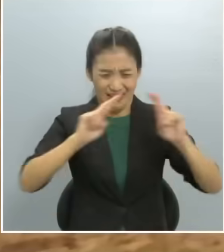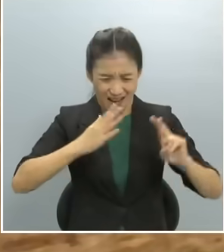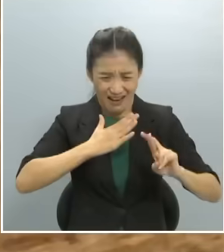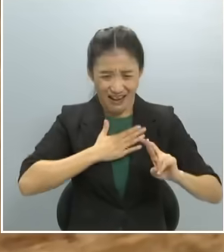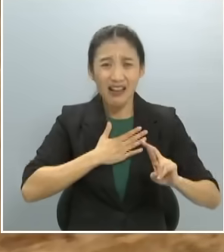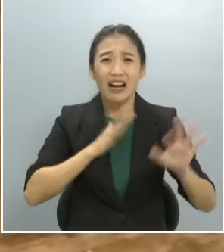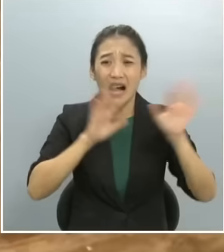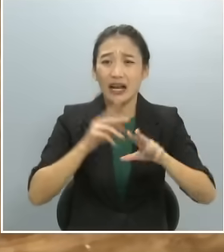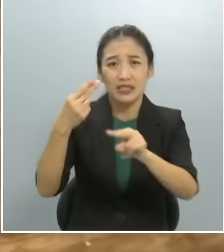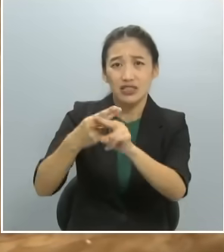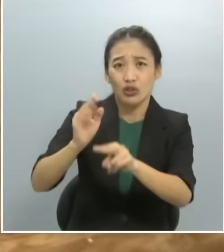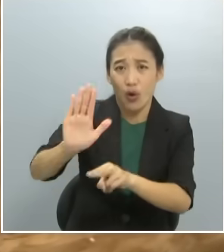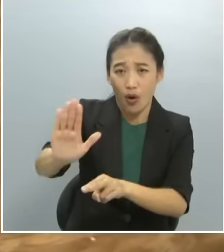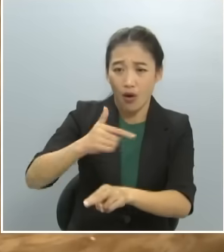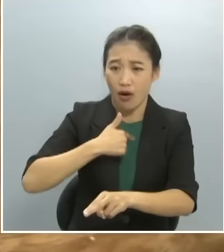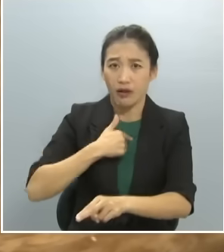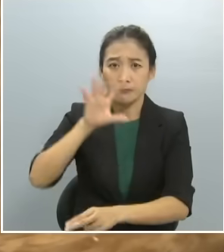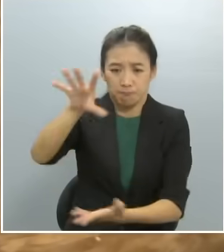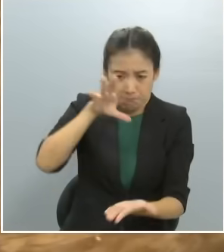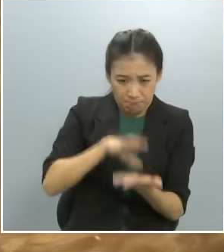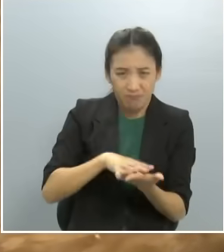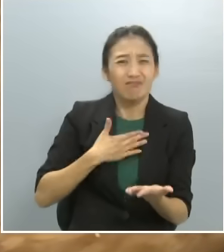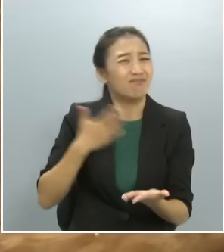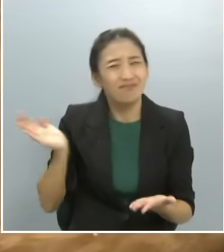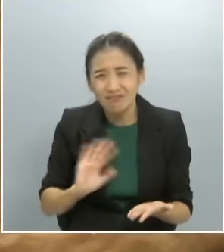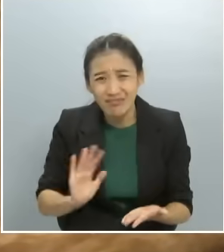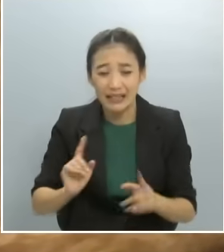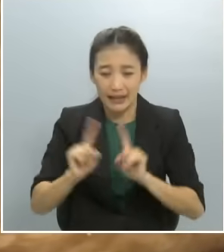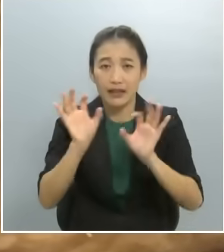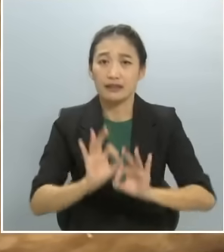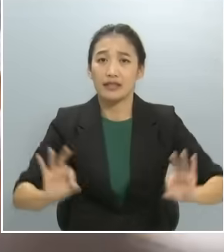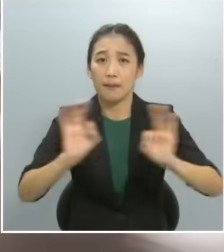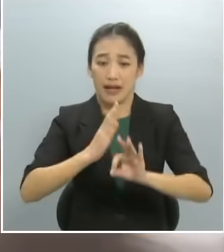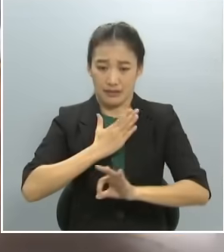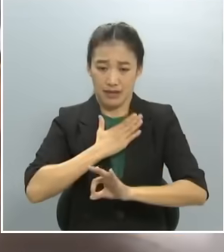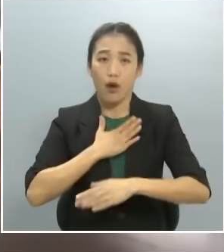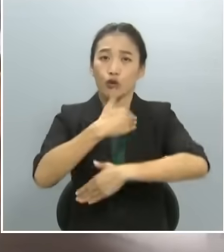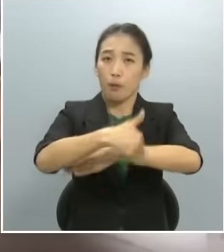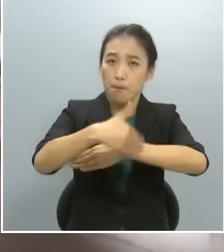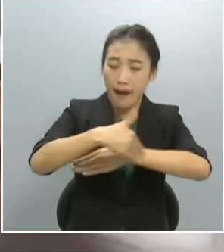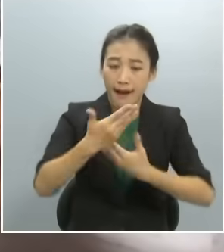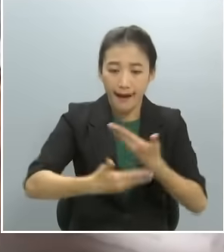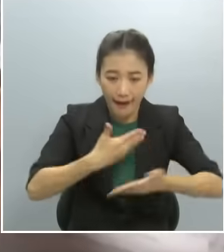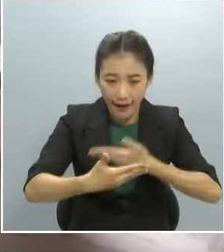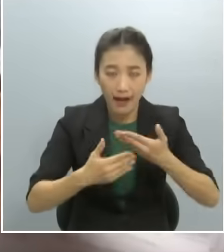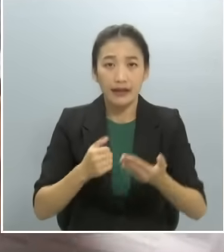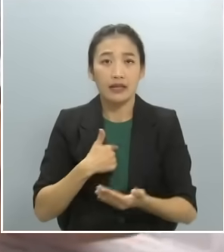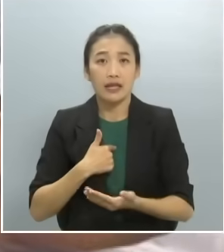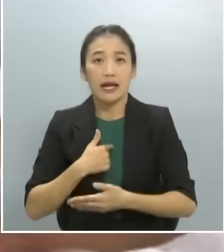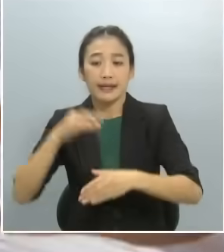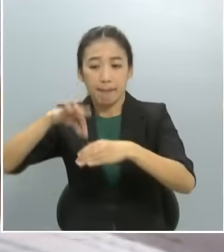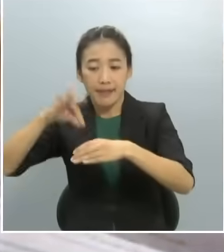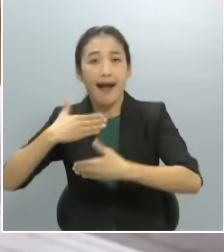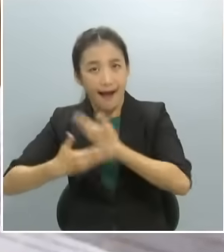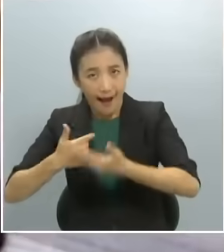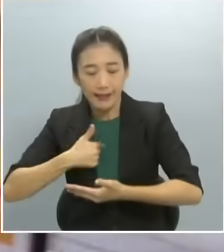ชื่อซ้ำๆกันนะฮะแต่เป็นเพียงการตั้งชื่อจากการขายเมนูขนมปังแล้วก็น้ำชาก็เลยตั้งชื่อว่าปังชาแล้วก็เปิดกิจการ